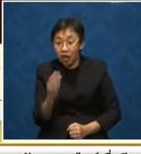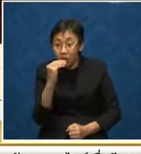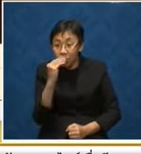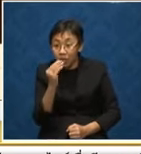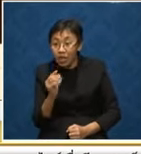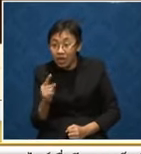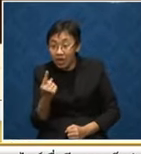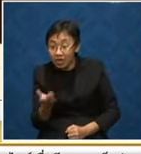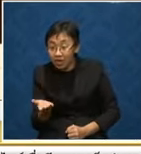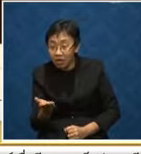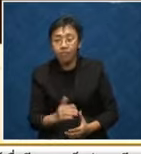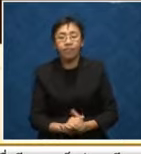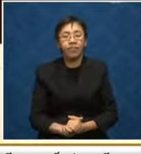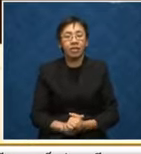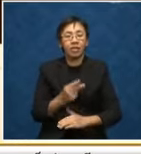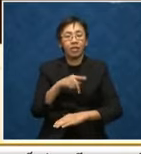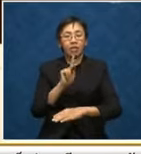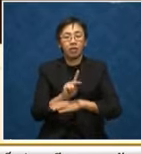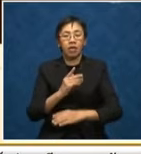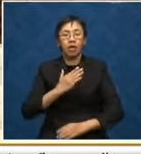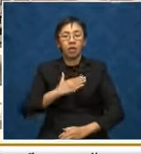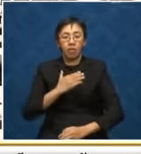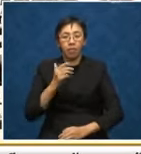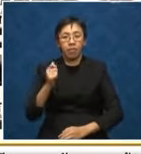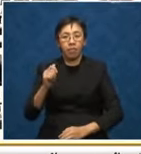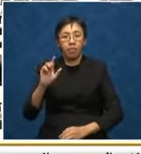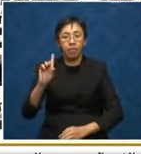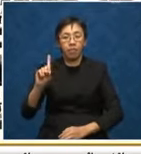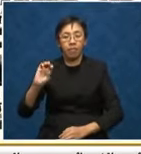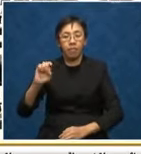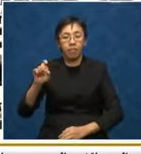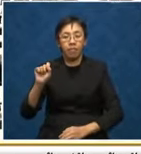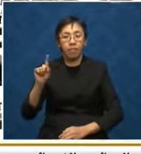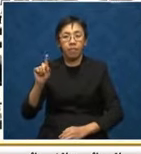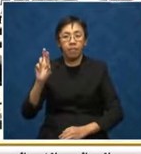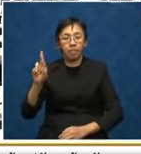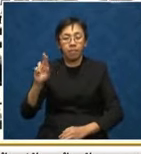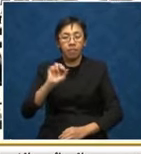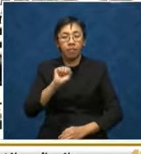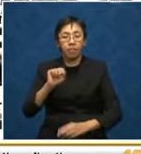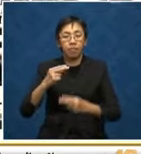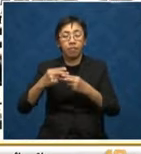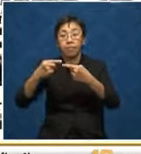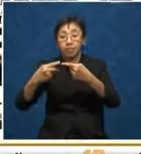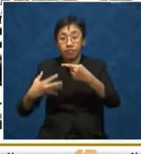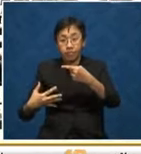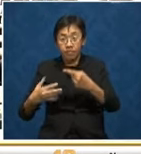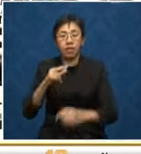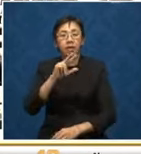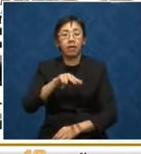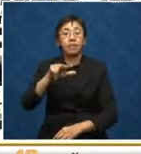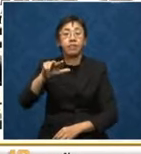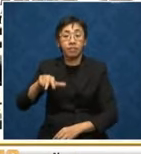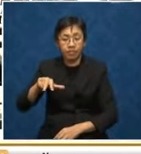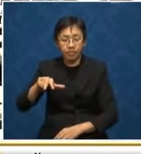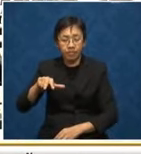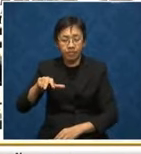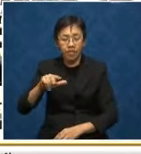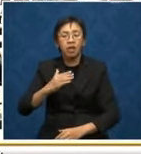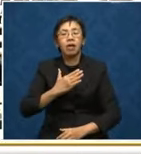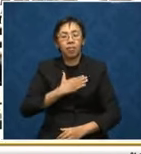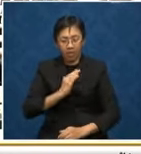ครับได้ ท่านประธานที่เคารพครับผมอดิศรเพียงเกตบัญชีรายชื่อพรรคเพื่อไทยเราต้องให้เกีย